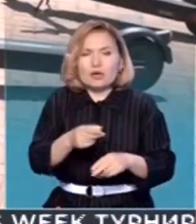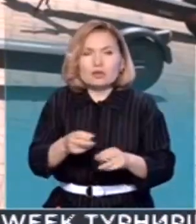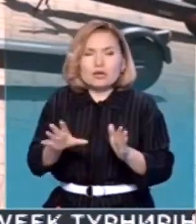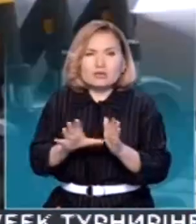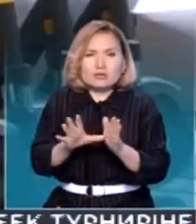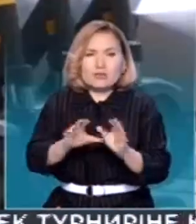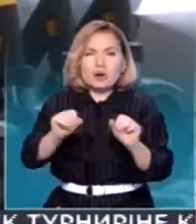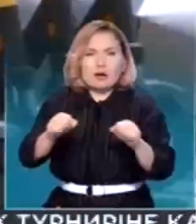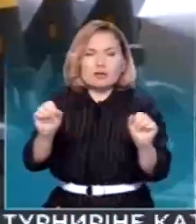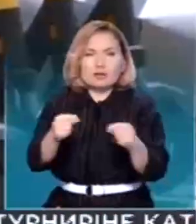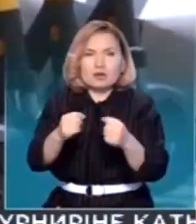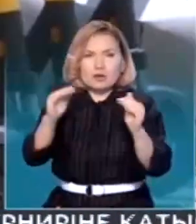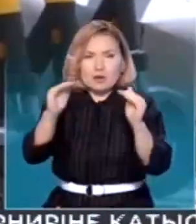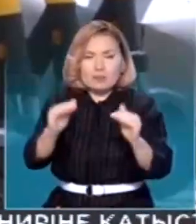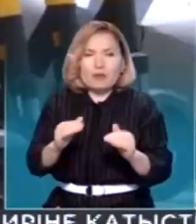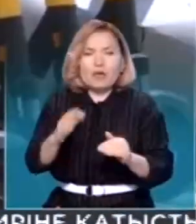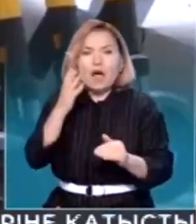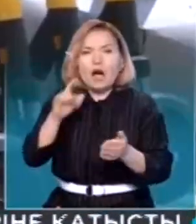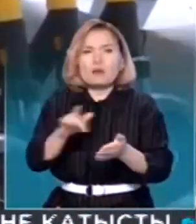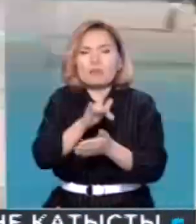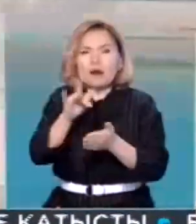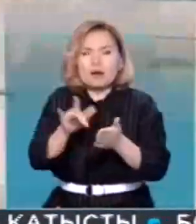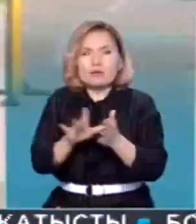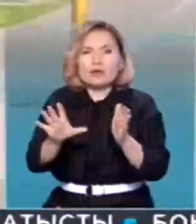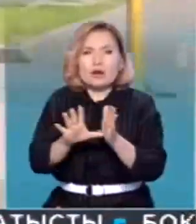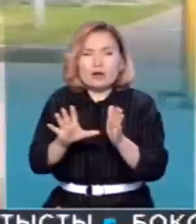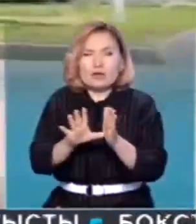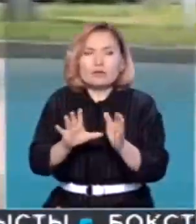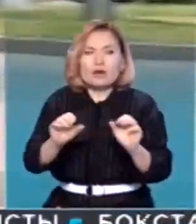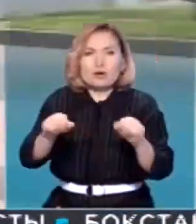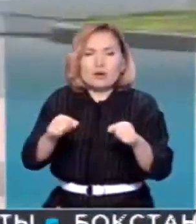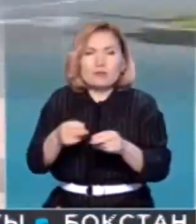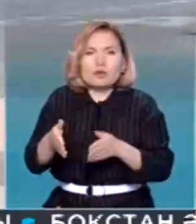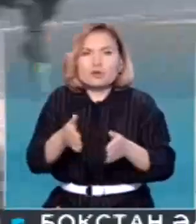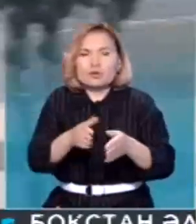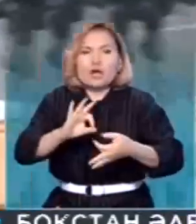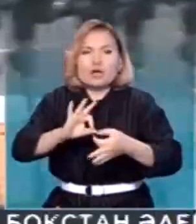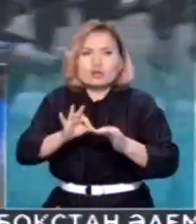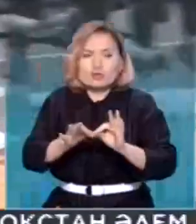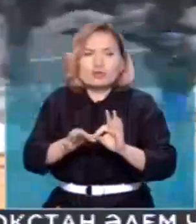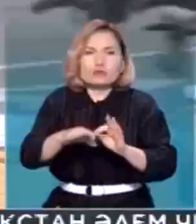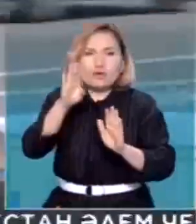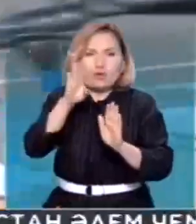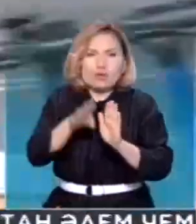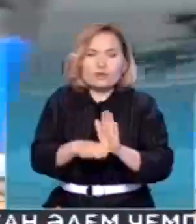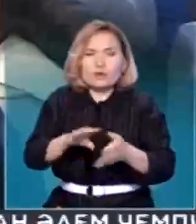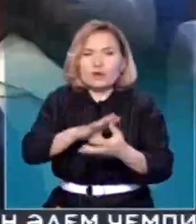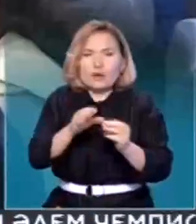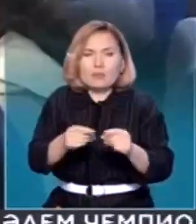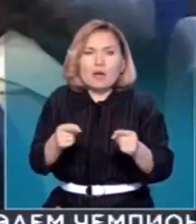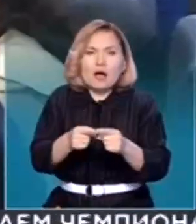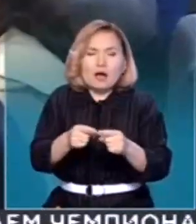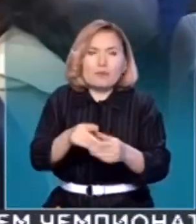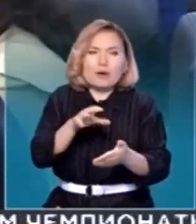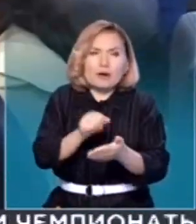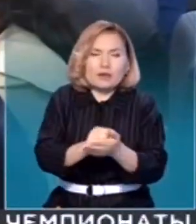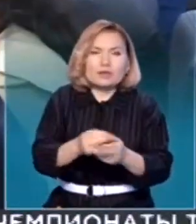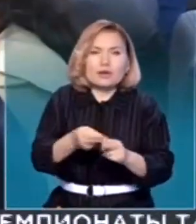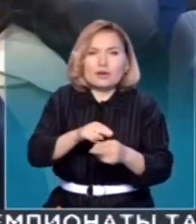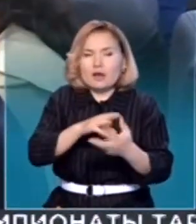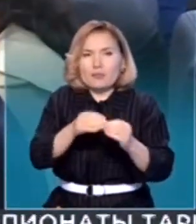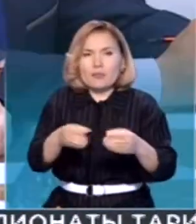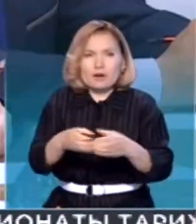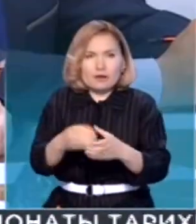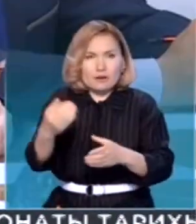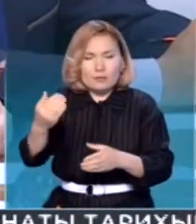отыр. Өйткені Алматыда қазір мопедтер мен самокаттар көбейіп, жол қозғалысы күрделене түскен. Ал самокатты жалға беретін кәсіпкерлер мен экологиялық көлік